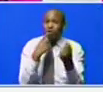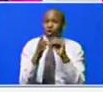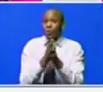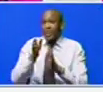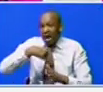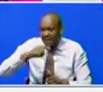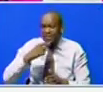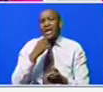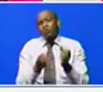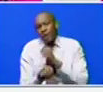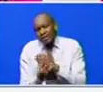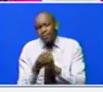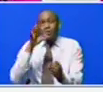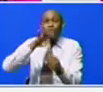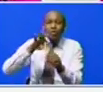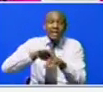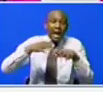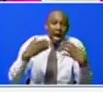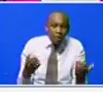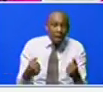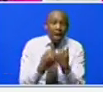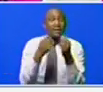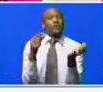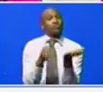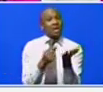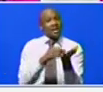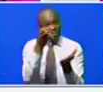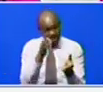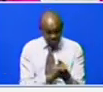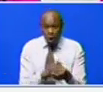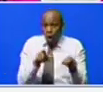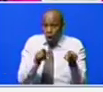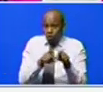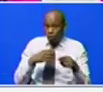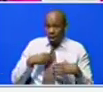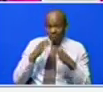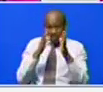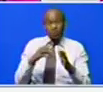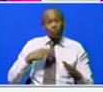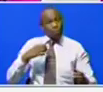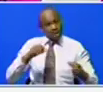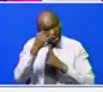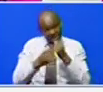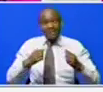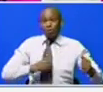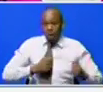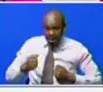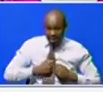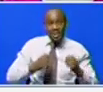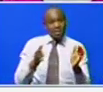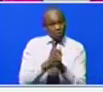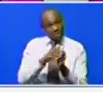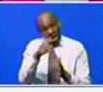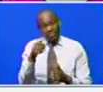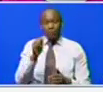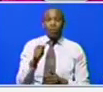upigaji kura ulifanyika vipi katika taifa la Uganda. Na pia tutakuwa tukiungana na wenzangu kutoka Rwanda na pia katika taifa la Dar es Salaam waweze